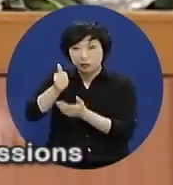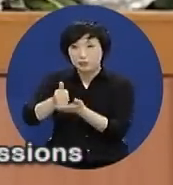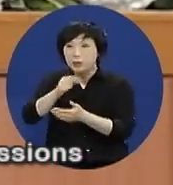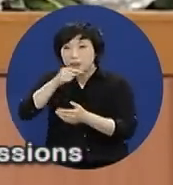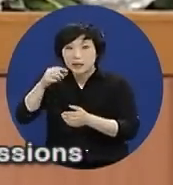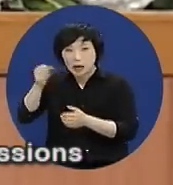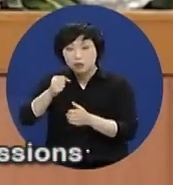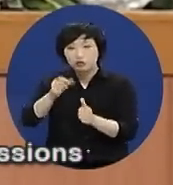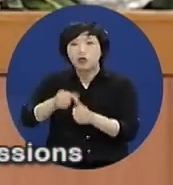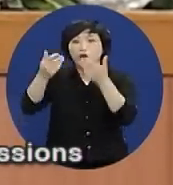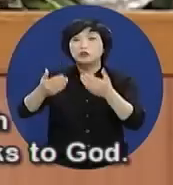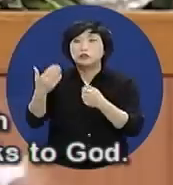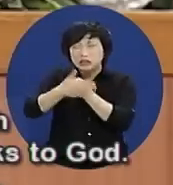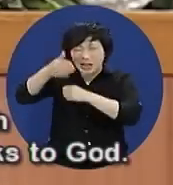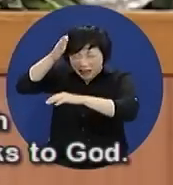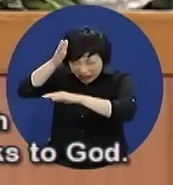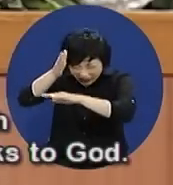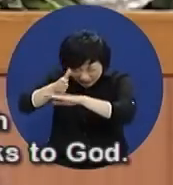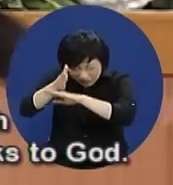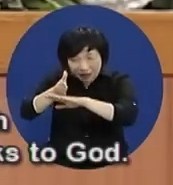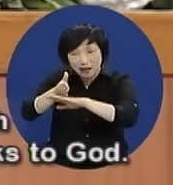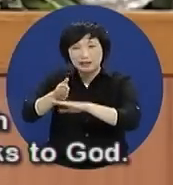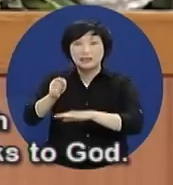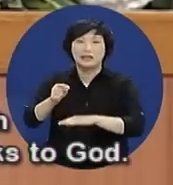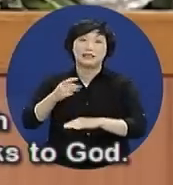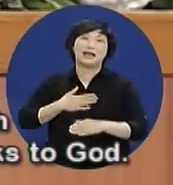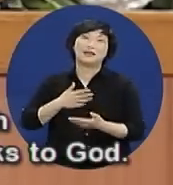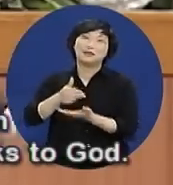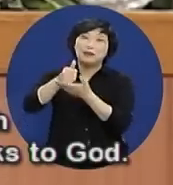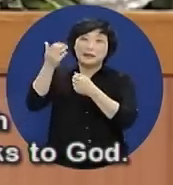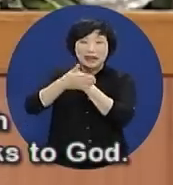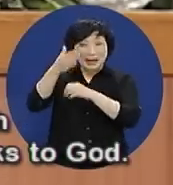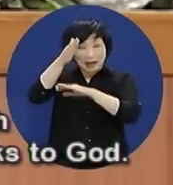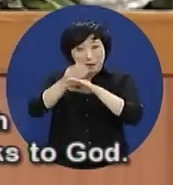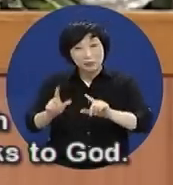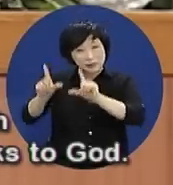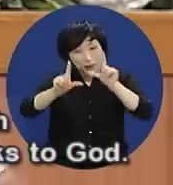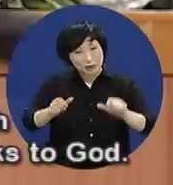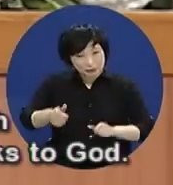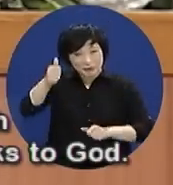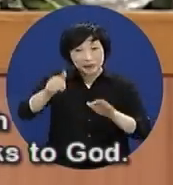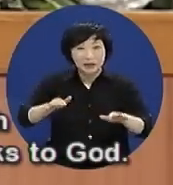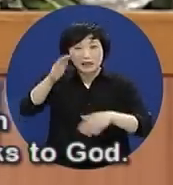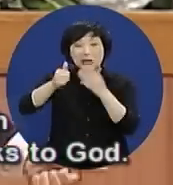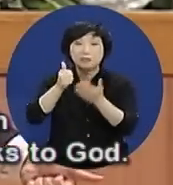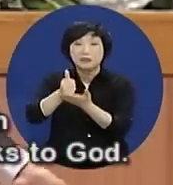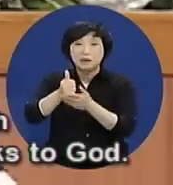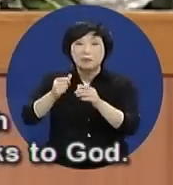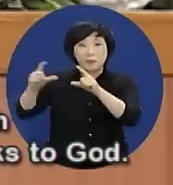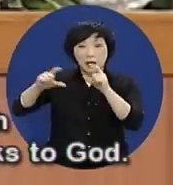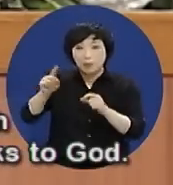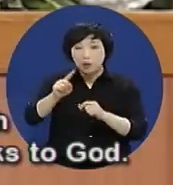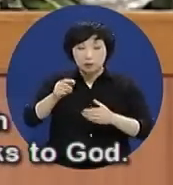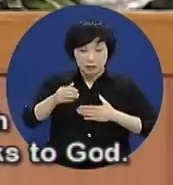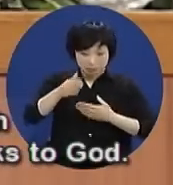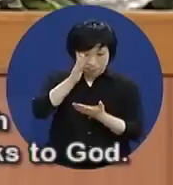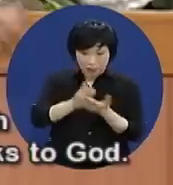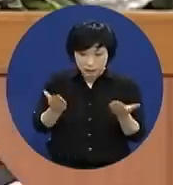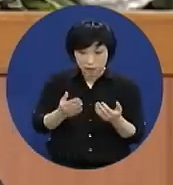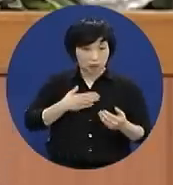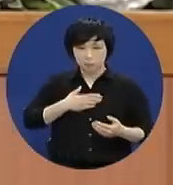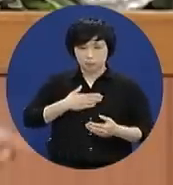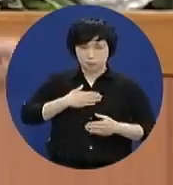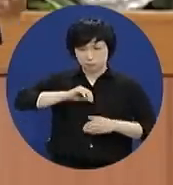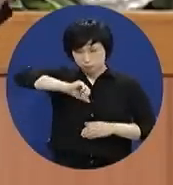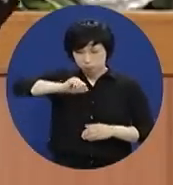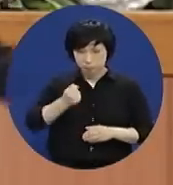私たちをイエスの地によってあわれた恵みに感謝しながら生きる生活なのです神様が私にしてはなら